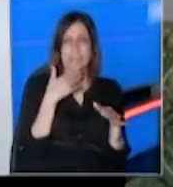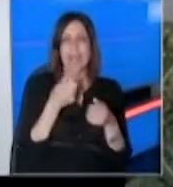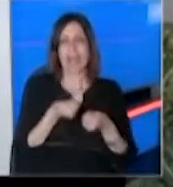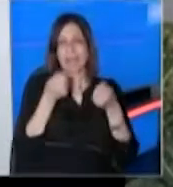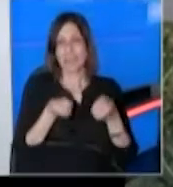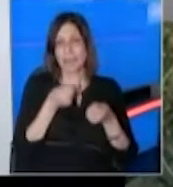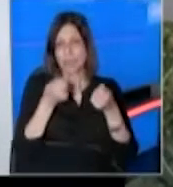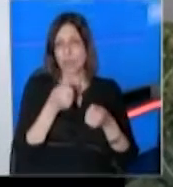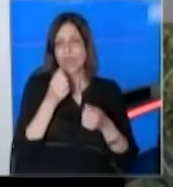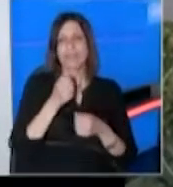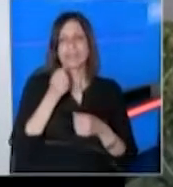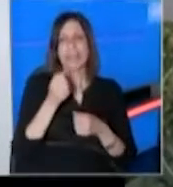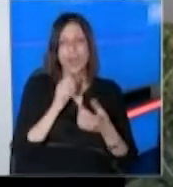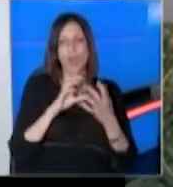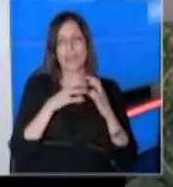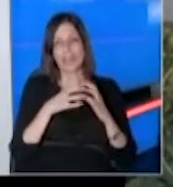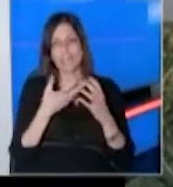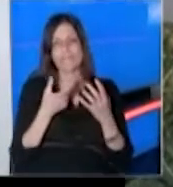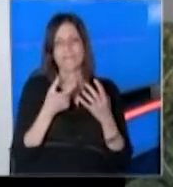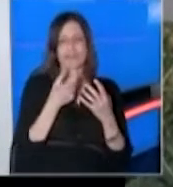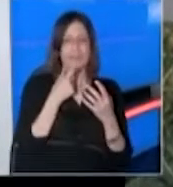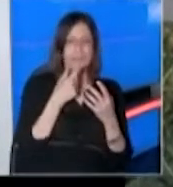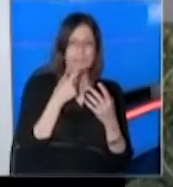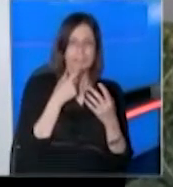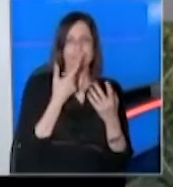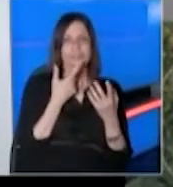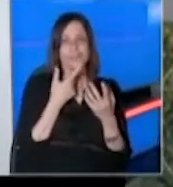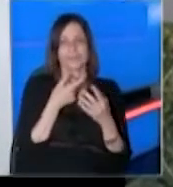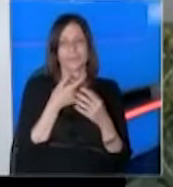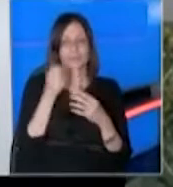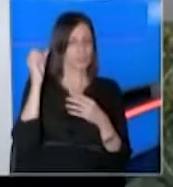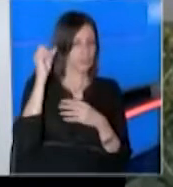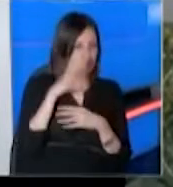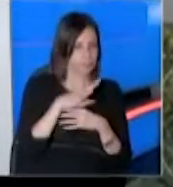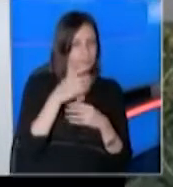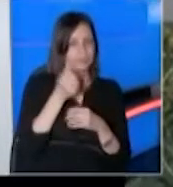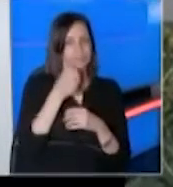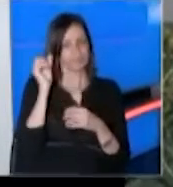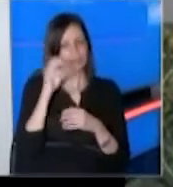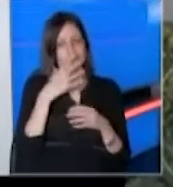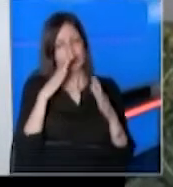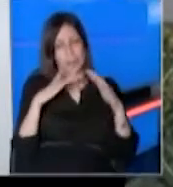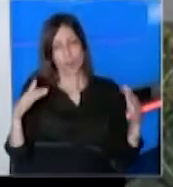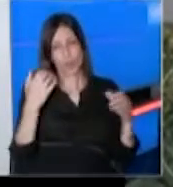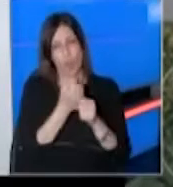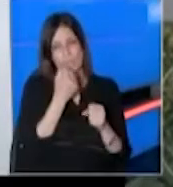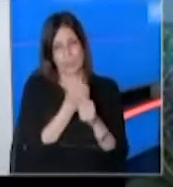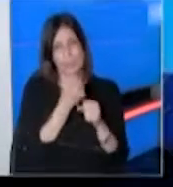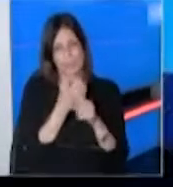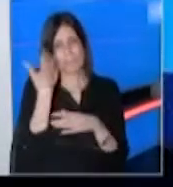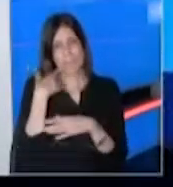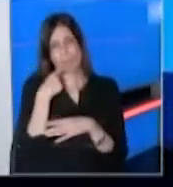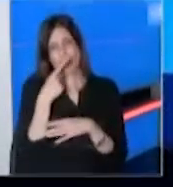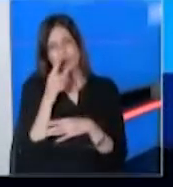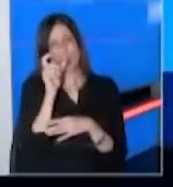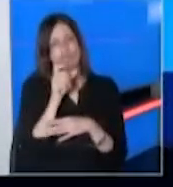טיפוליות ותיירות כפרית ומגבנות ובתי בד לשמש וחדש, מעכשיו, מגורי עובדים. פעם הסמי להזכיר שיגורו